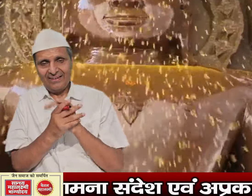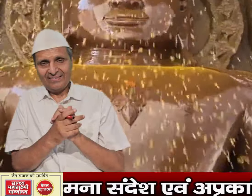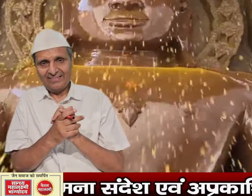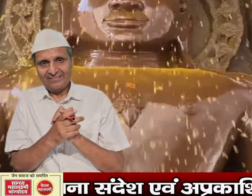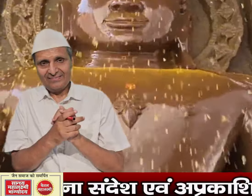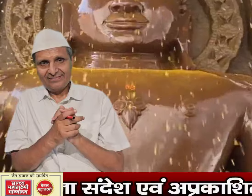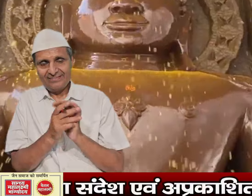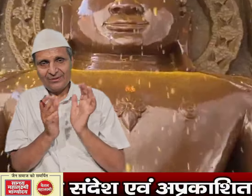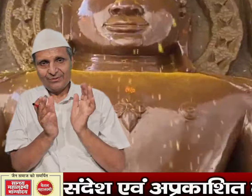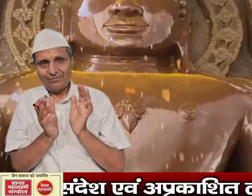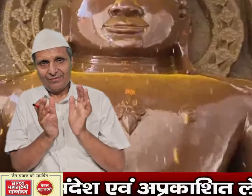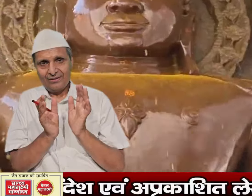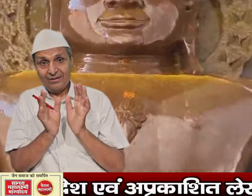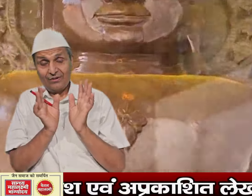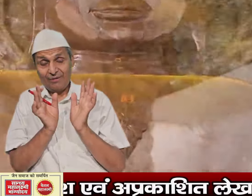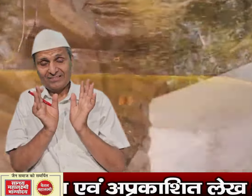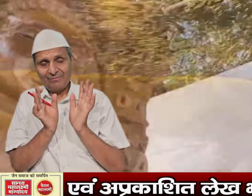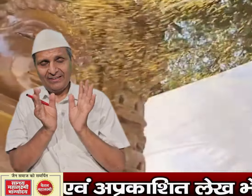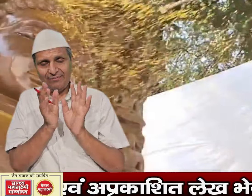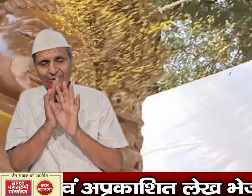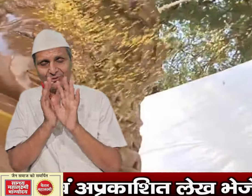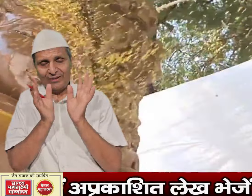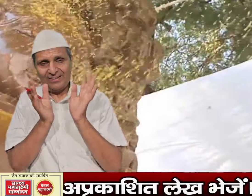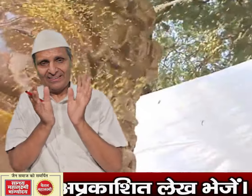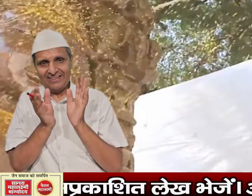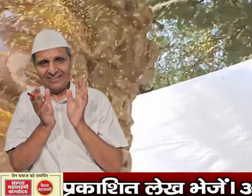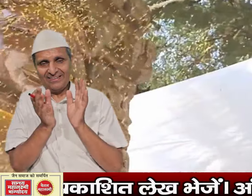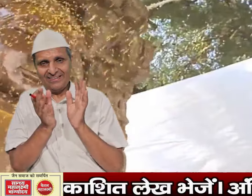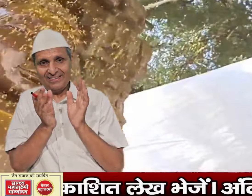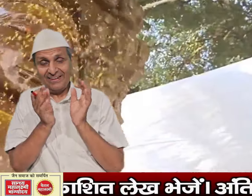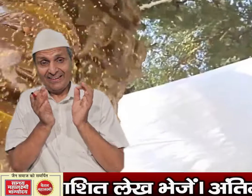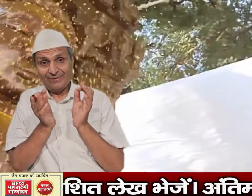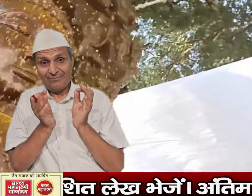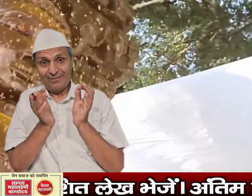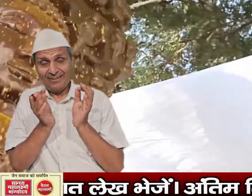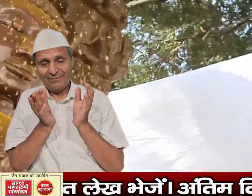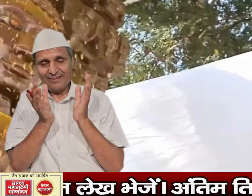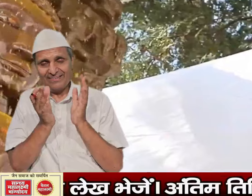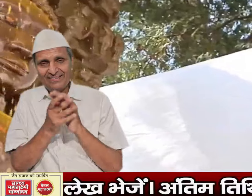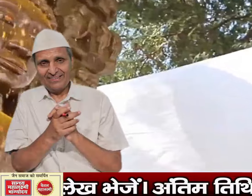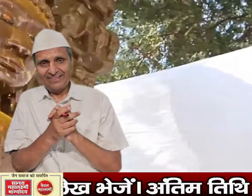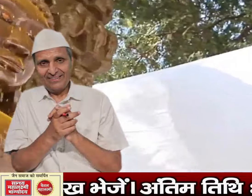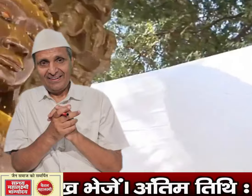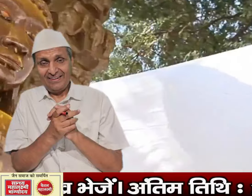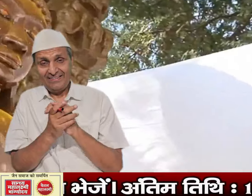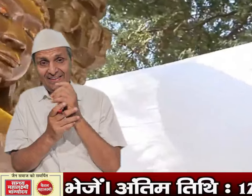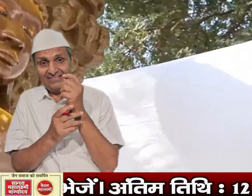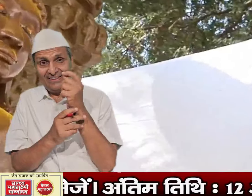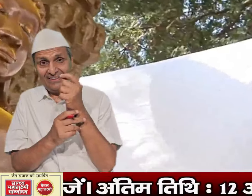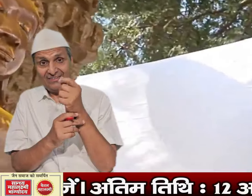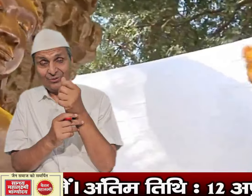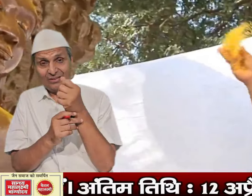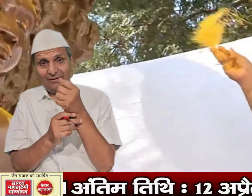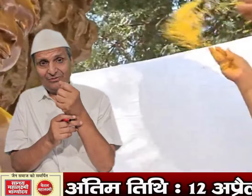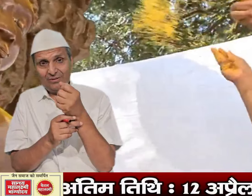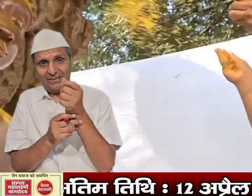लगा दिया गया था चारों तरफ और मार्च का महीना बहुत सुवाना था एकदम हरा भरा था लेकिन जैसे ही